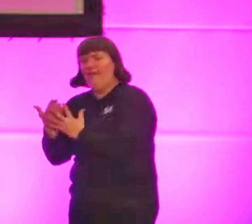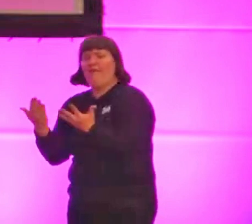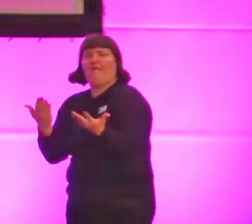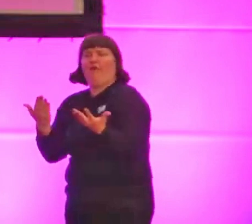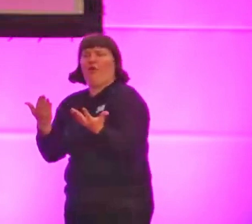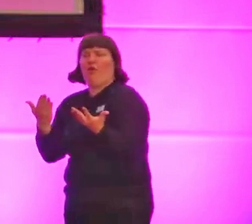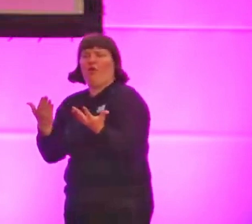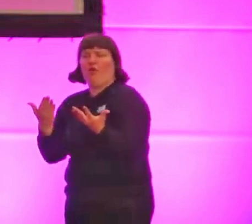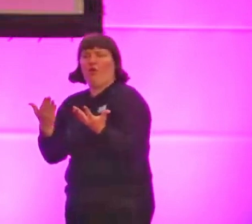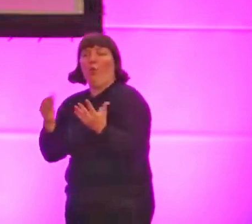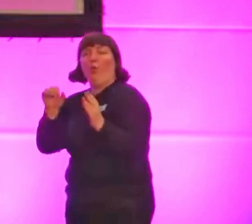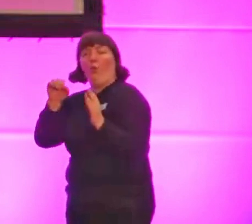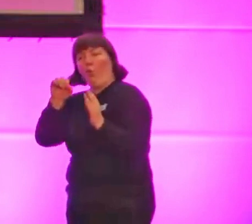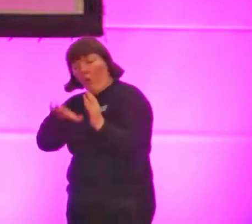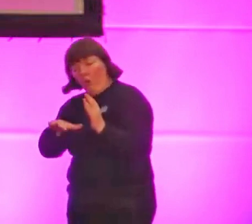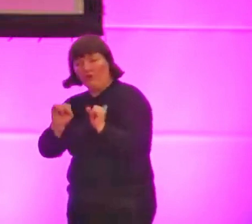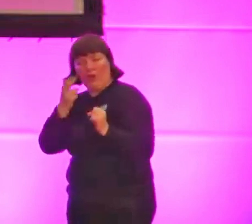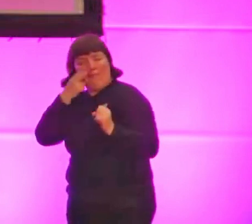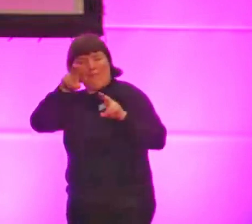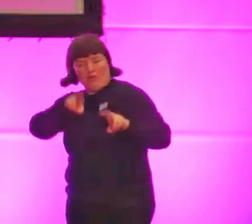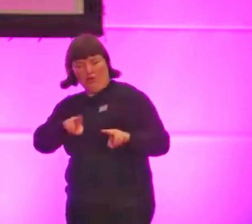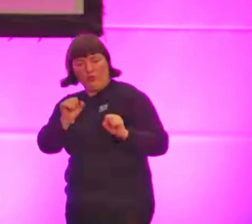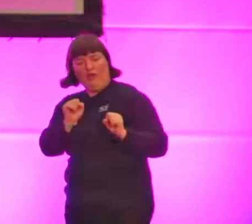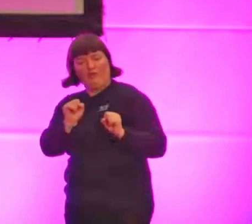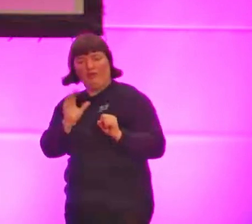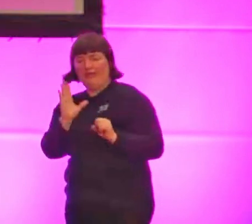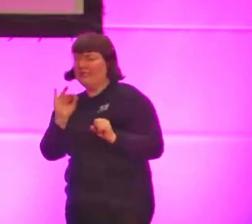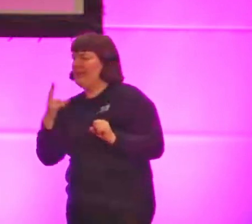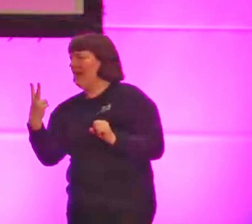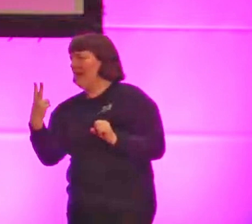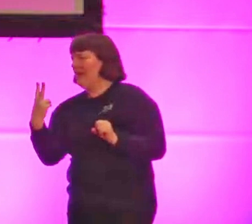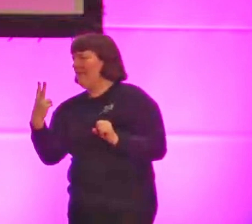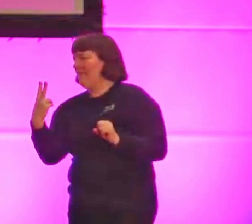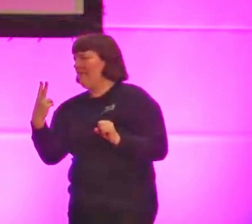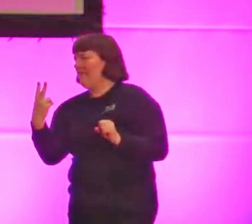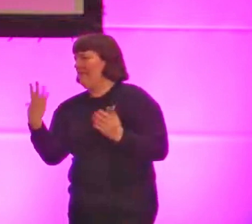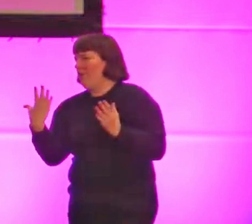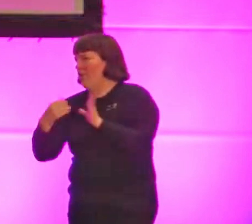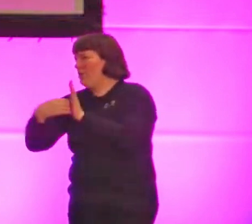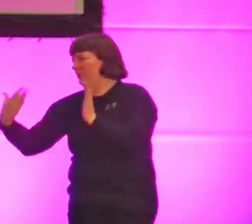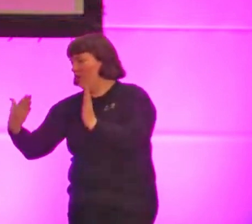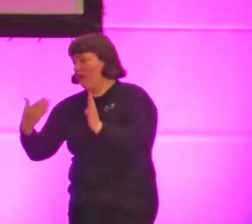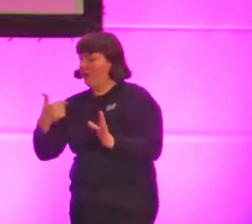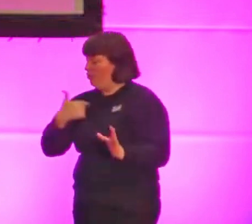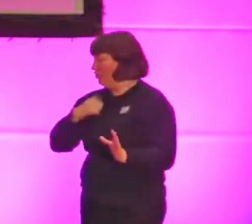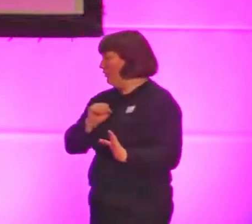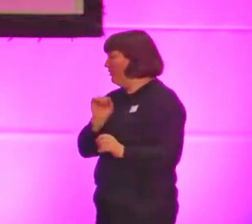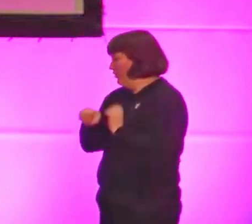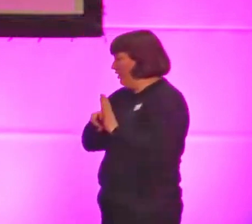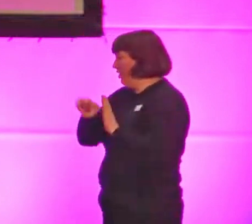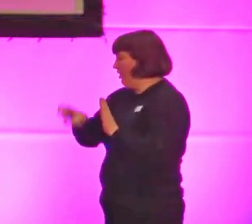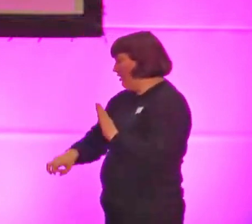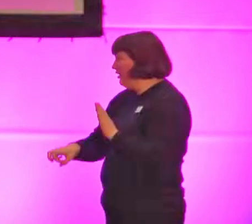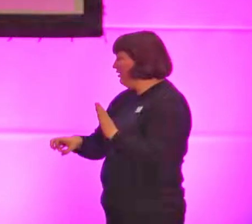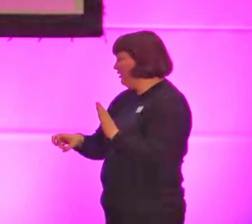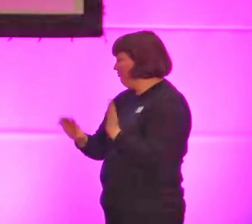om man hade bedömt att du hade begått jäv? Vad hade varit kunnat vara? Ja, då hade jag blivit avsatt, naturligtvis. Och inte ha